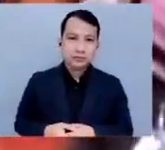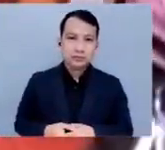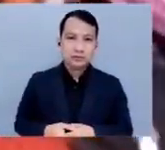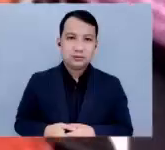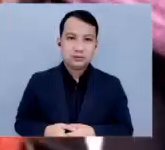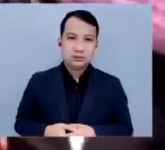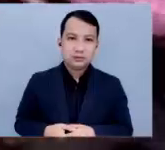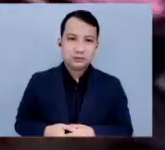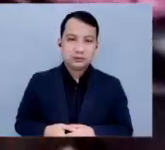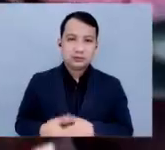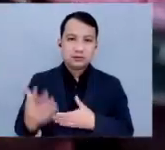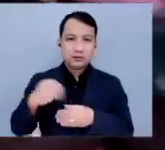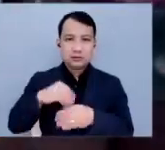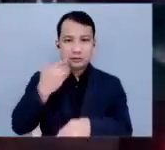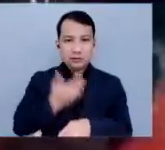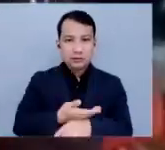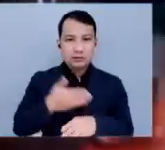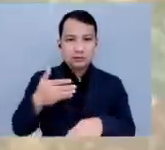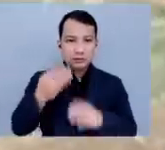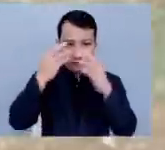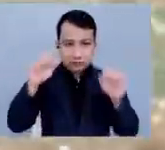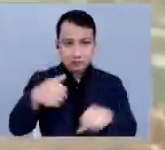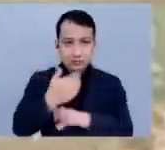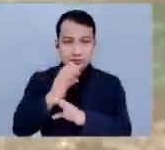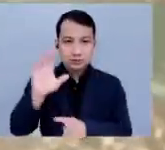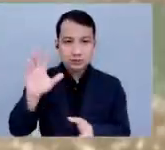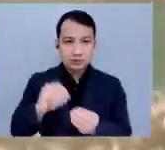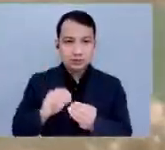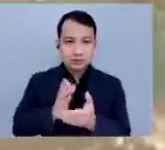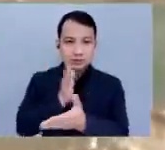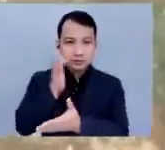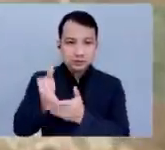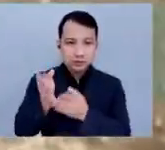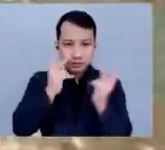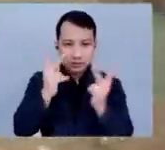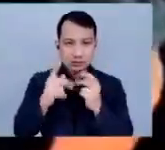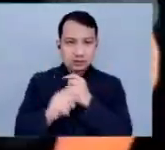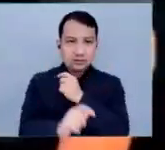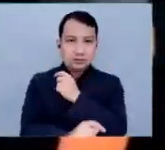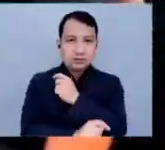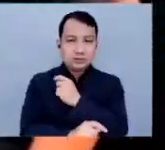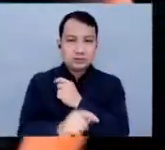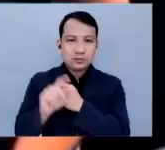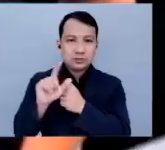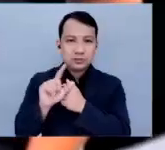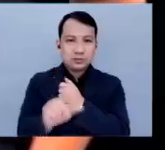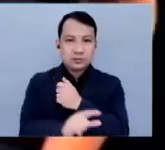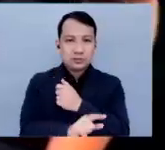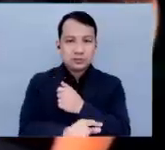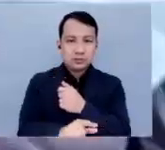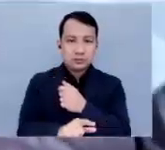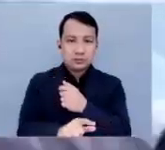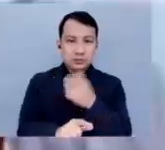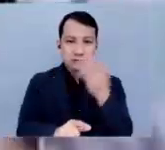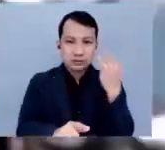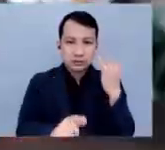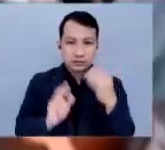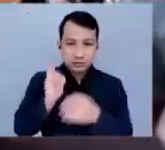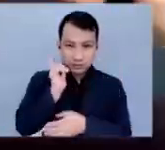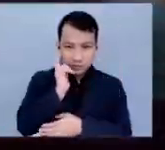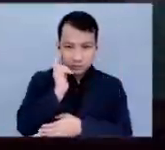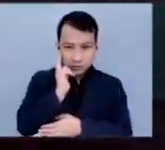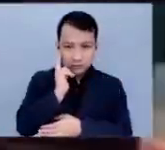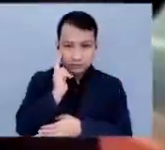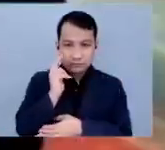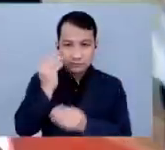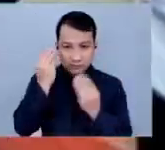Kasama ang anak ni si Davao City Mayor Baste Duterte, bumisita sa Tacloban City sa Leyte kahapon si dating Pangulong Rodrigo Duterte para sa